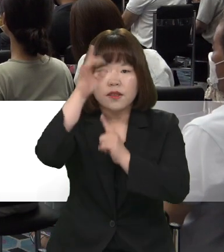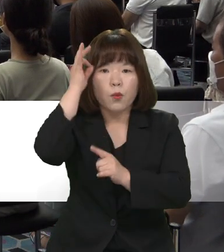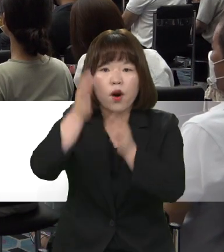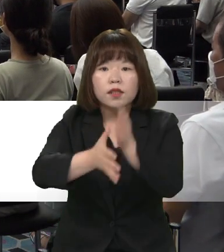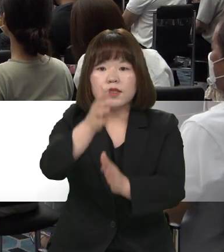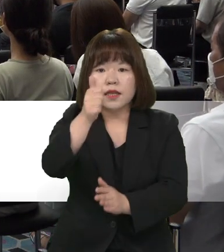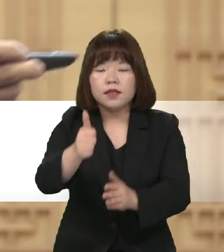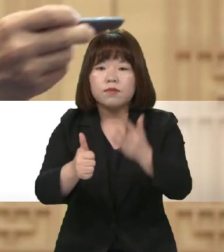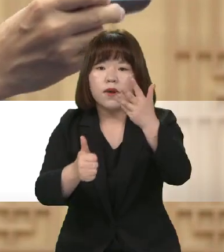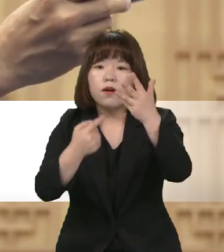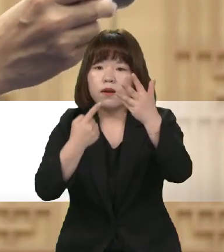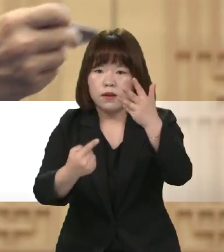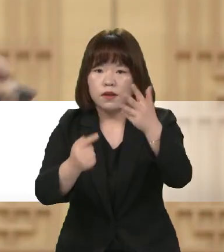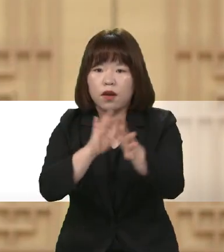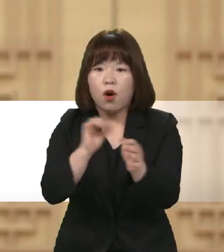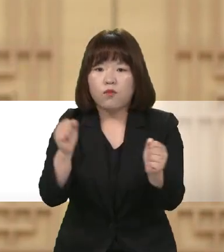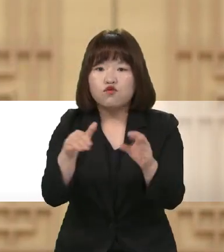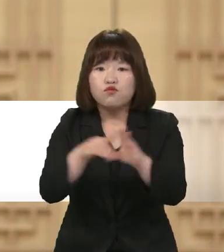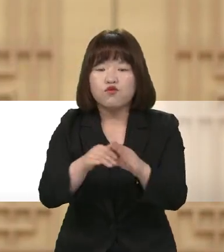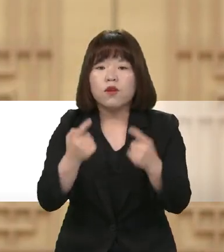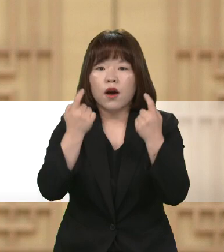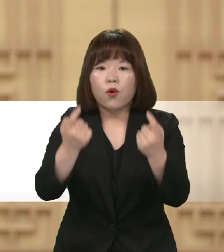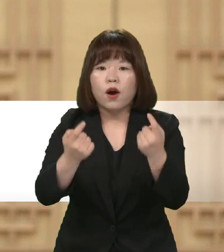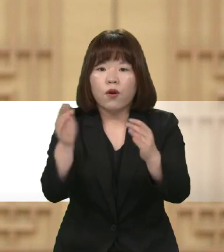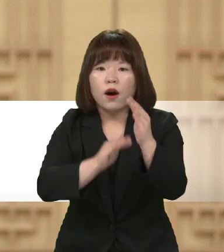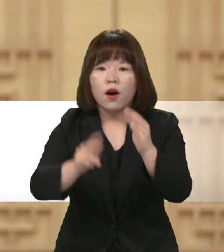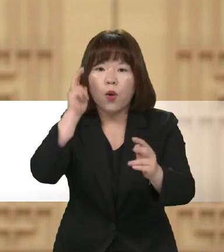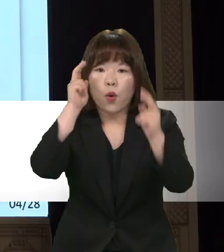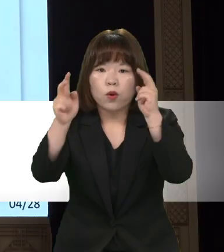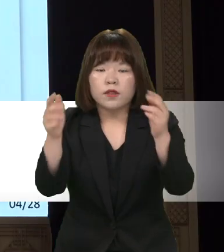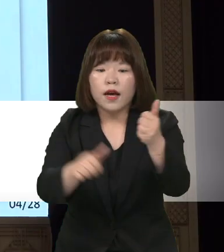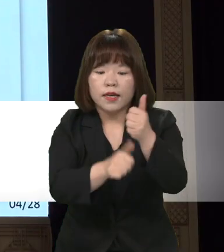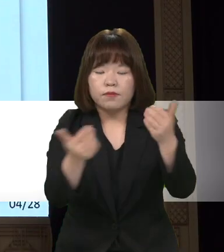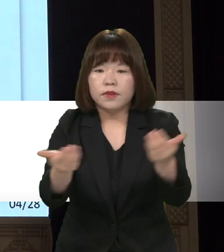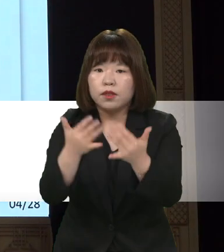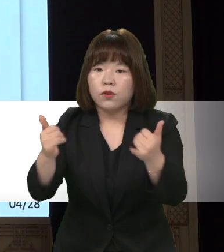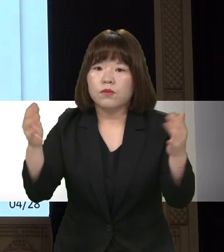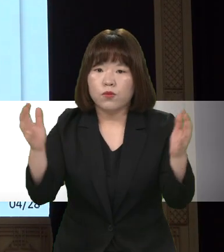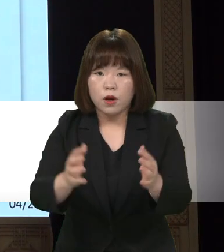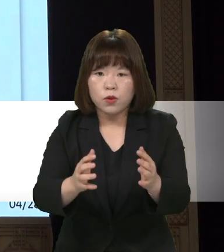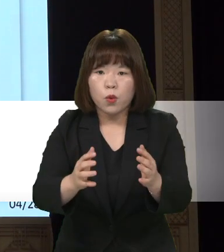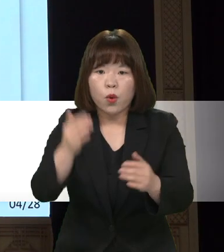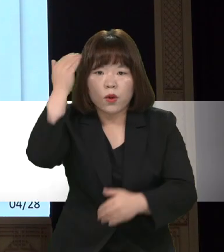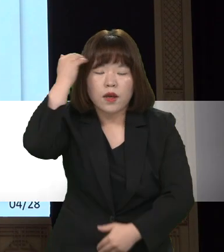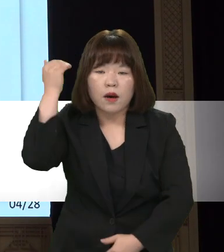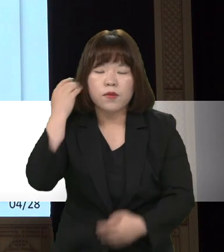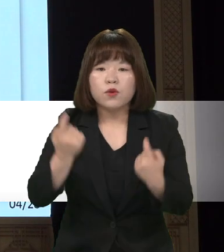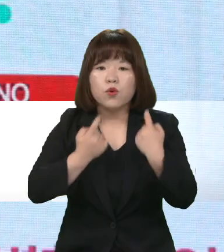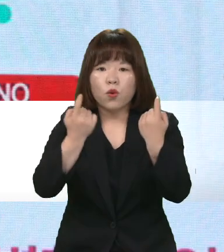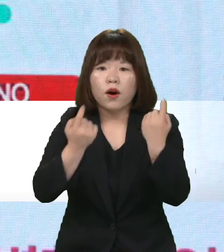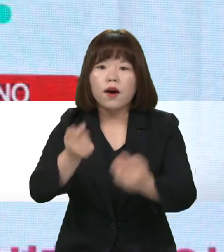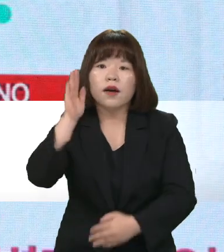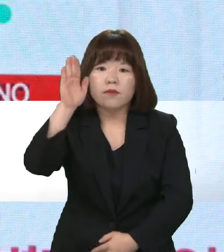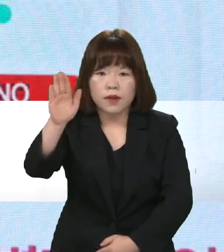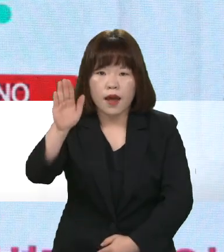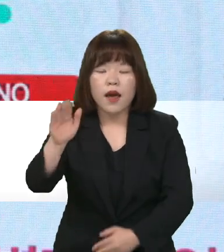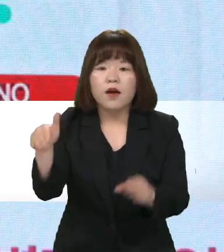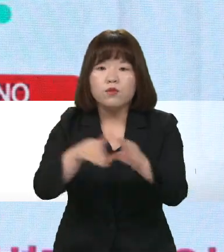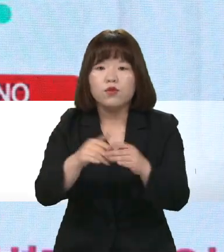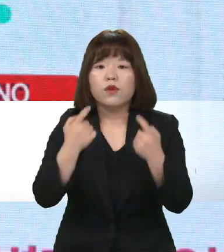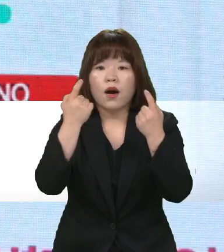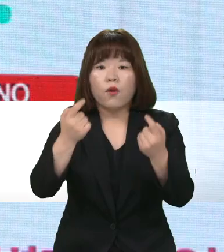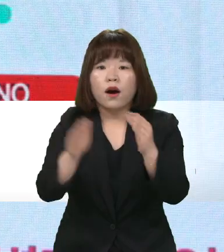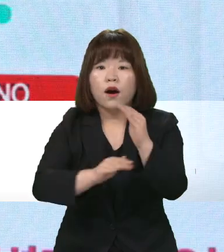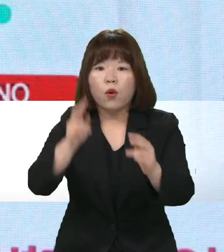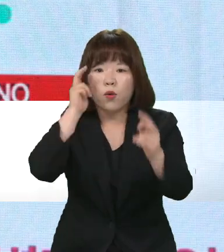이강덕 포함 시장은 1일 경상북도 문화 관광 공사 임직원 등을 대상으로 대한민국 관광의 미래 경상북도 문화